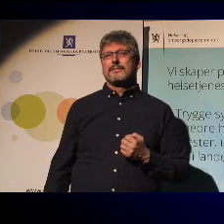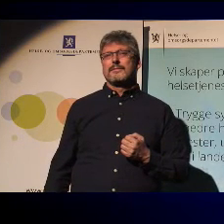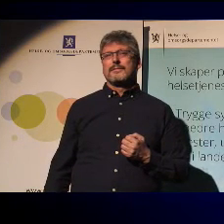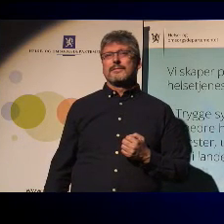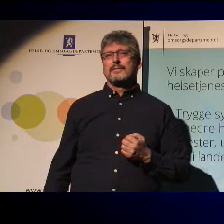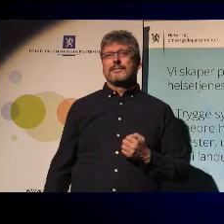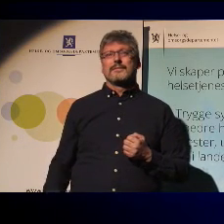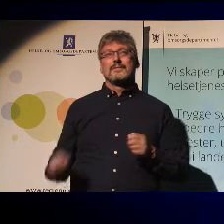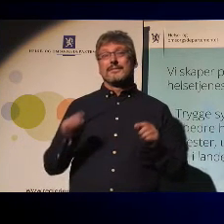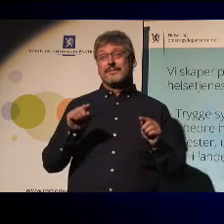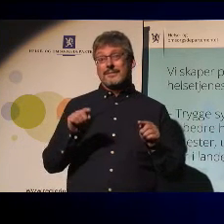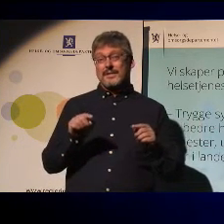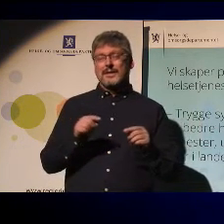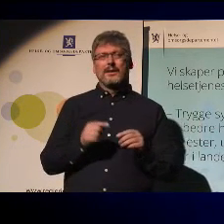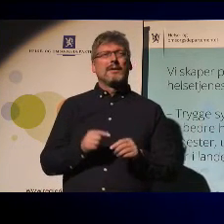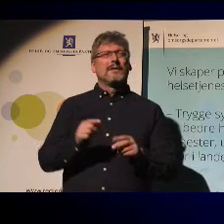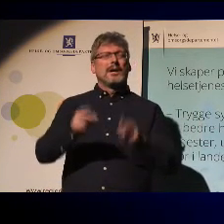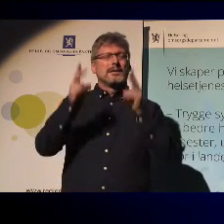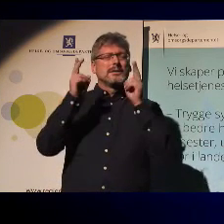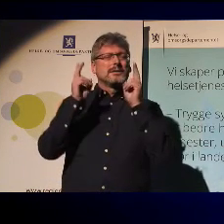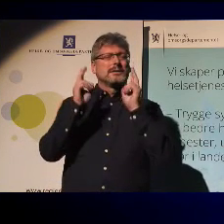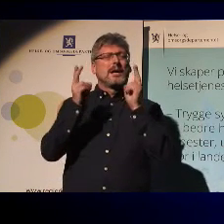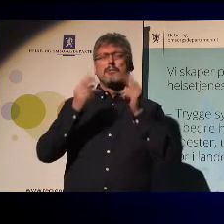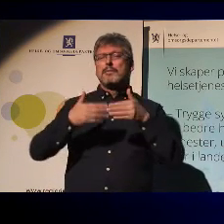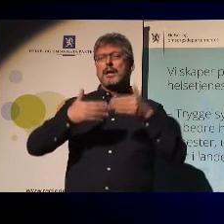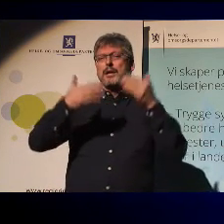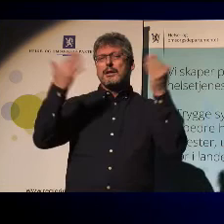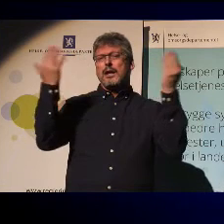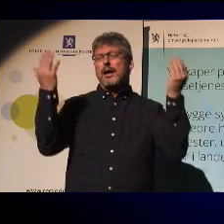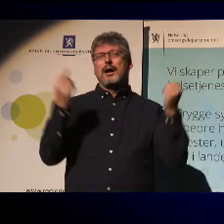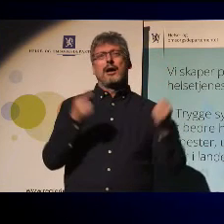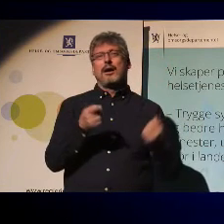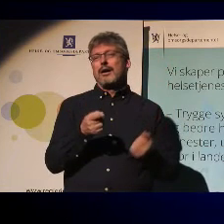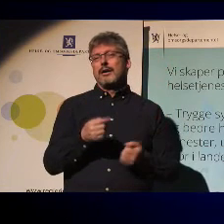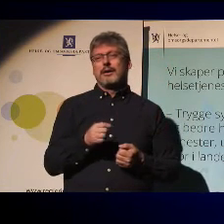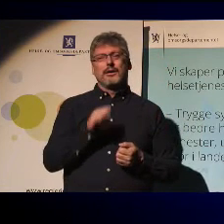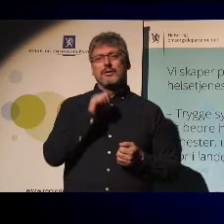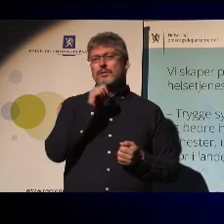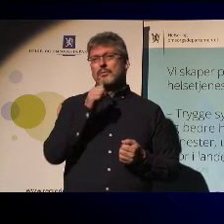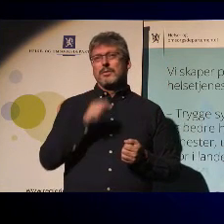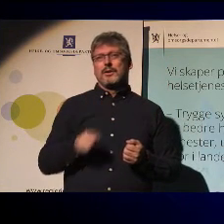Och det var samma dagen, Tommy,